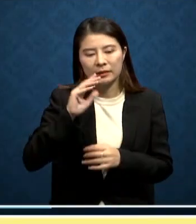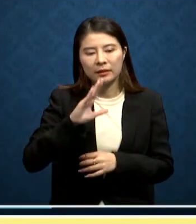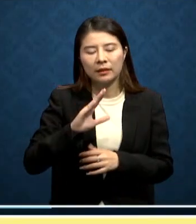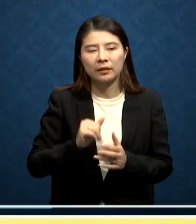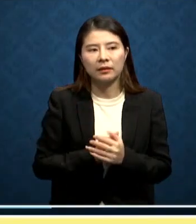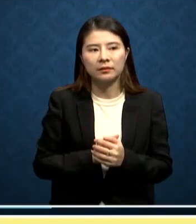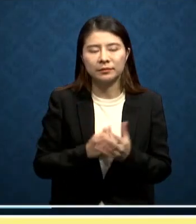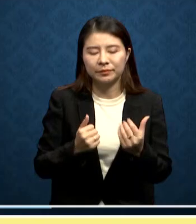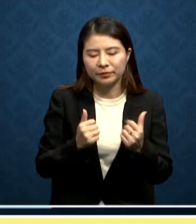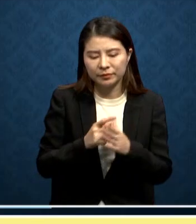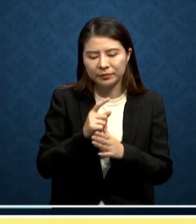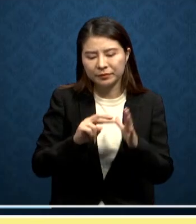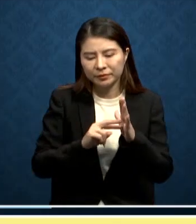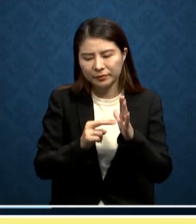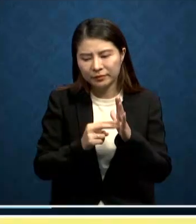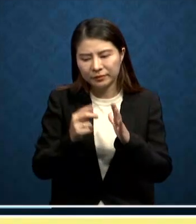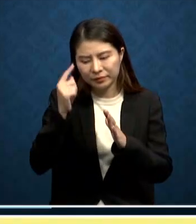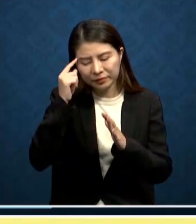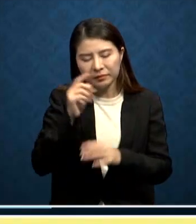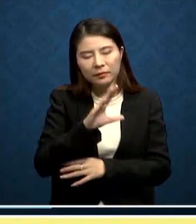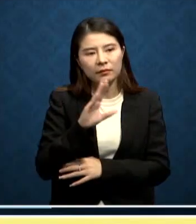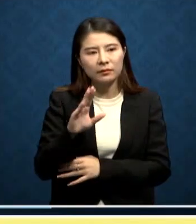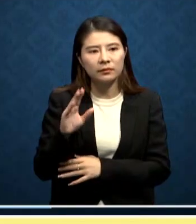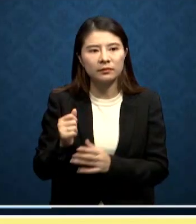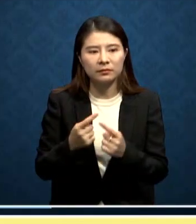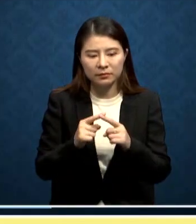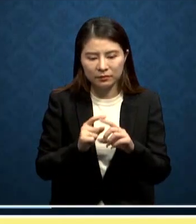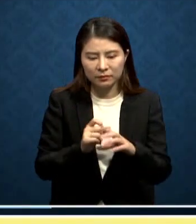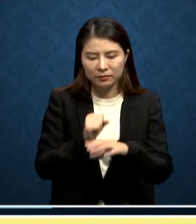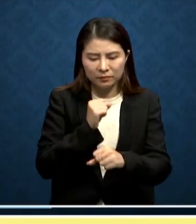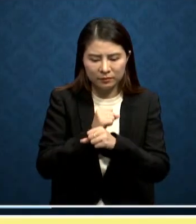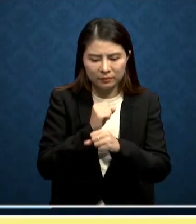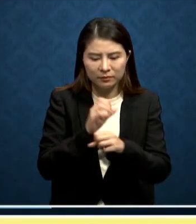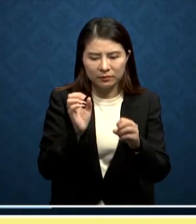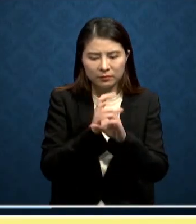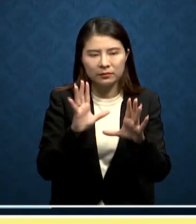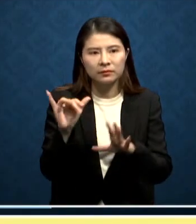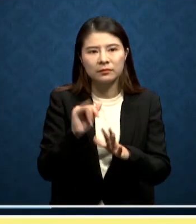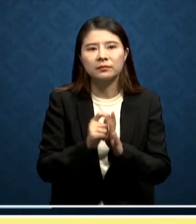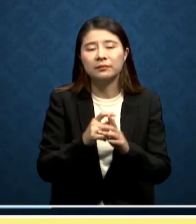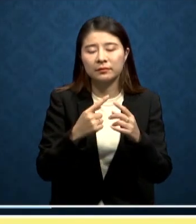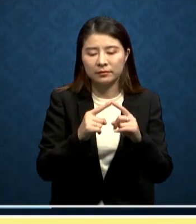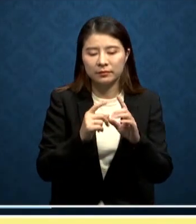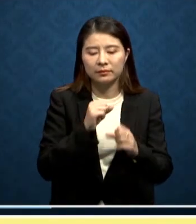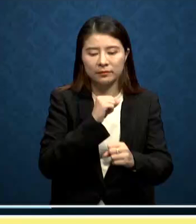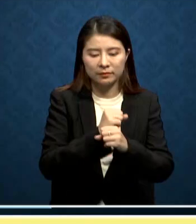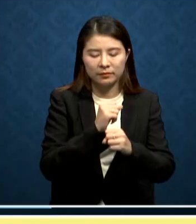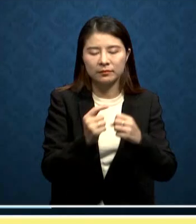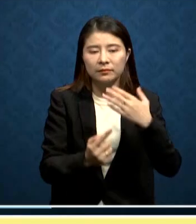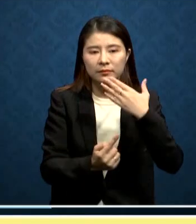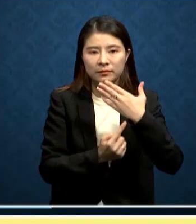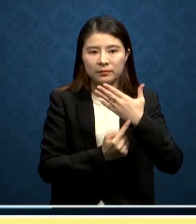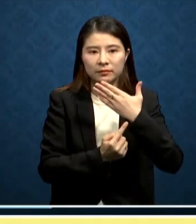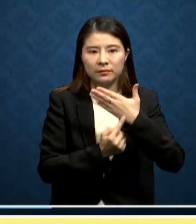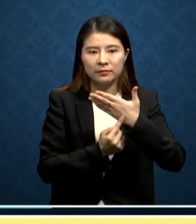นามธรรมถ้ามันเป็นรูปธรรมเท่านท่านไปติดตั้งอุปกรณ์นะท่านไปส่งเสริมในเรื่องอุปกรณ์ในเรื่อง